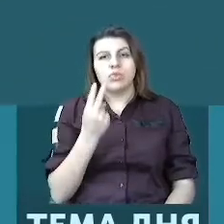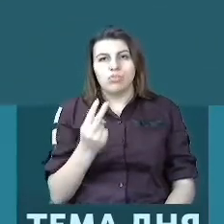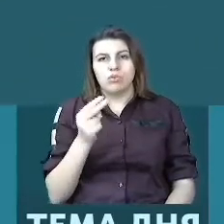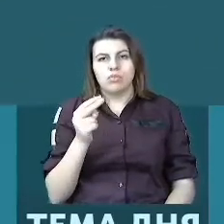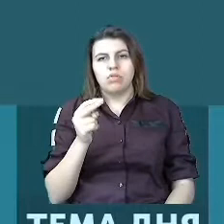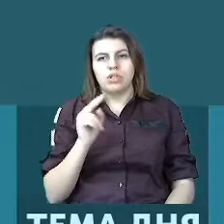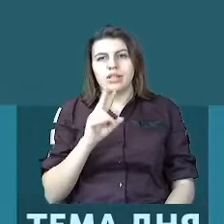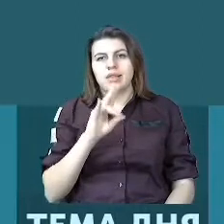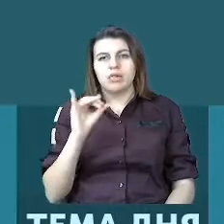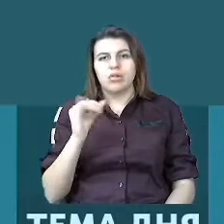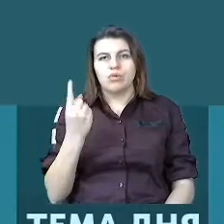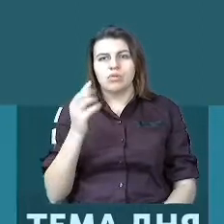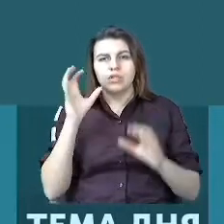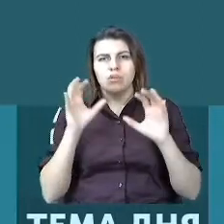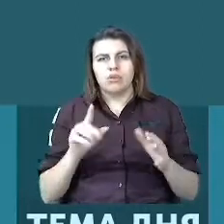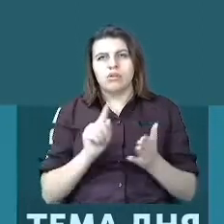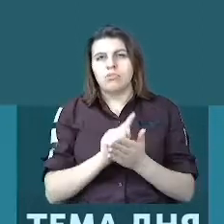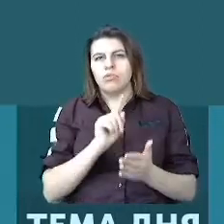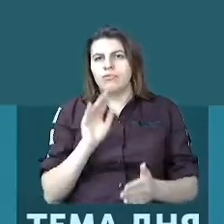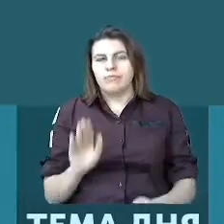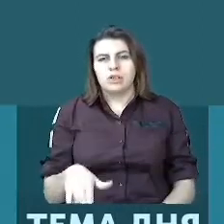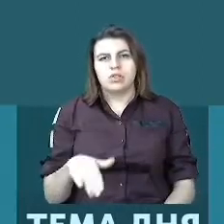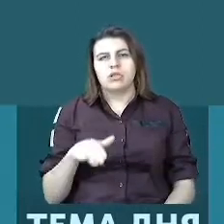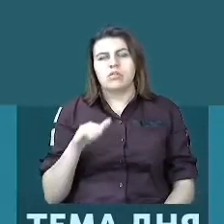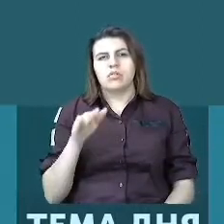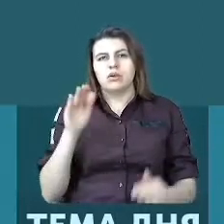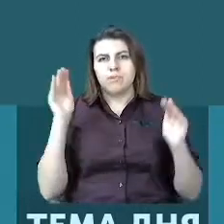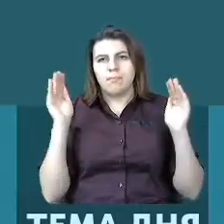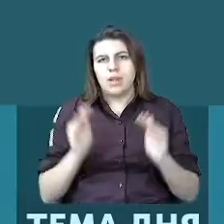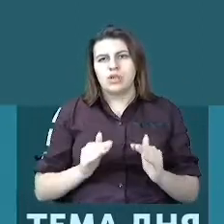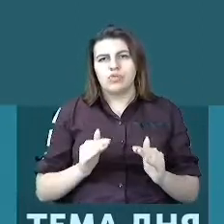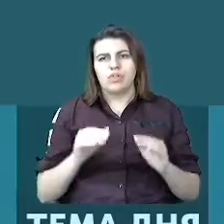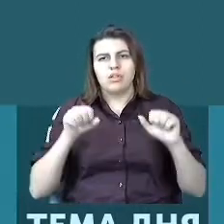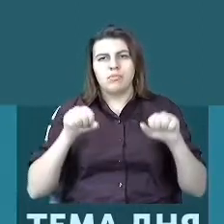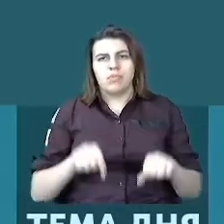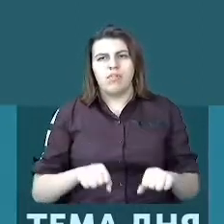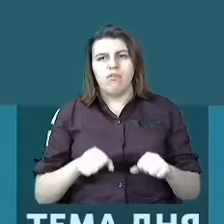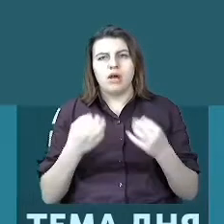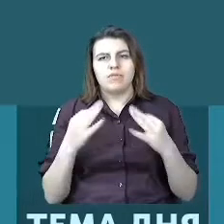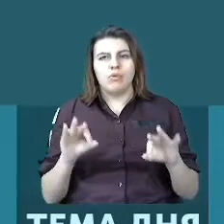не повинен зменшувати і права, як і свободи людей.